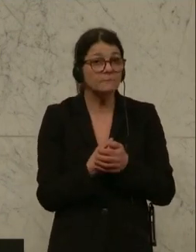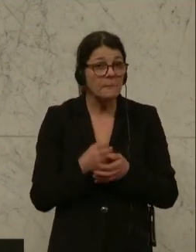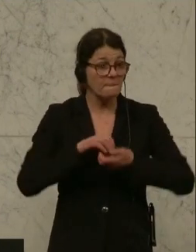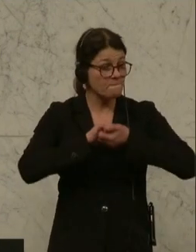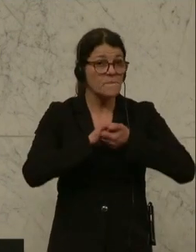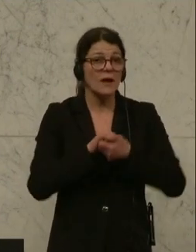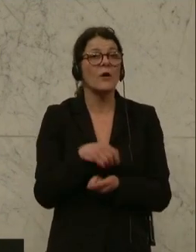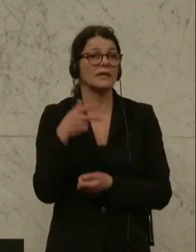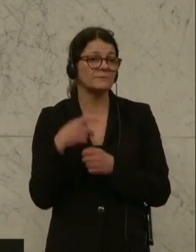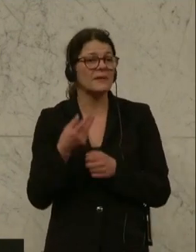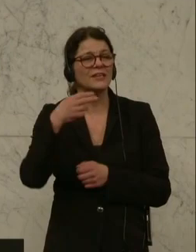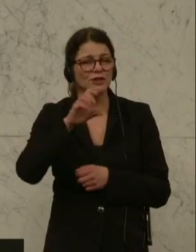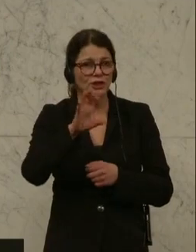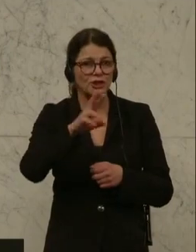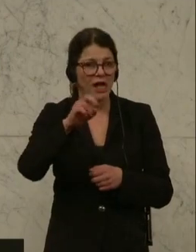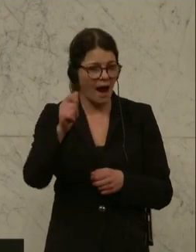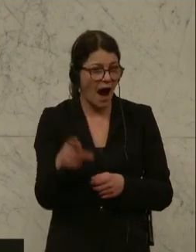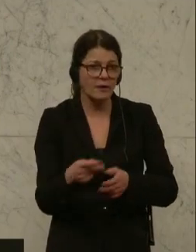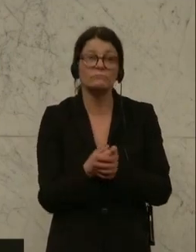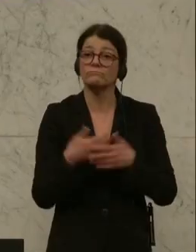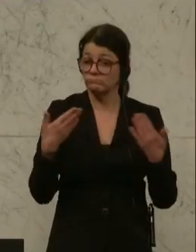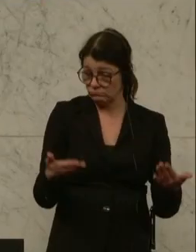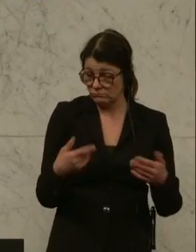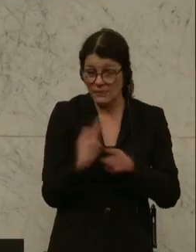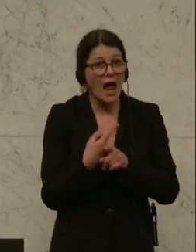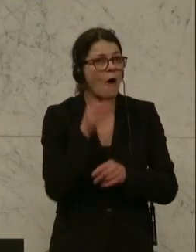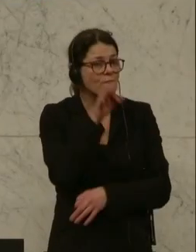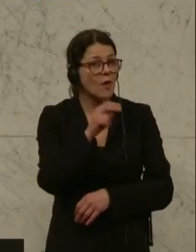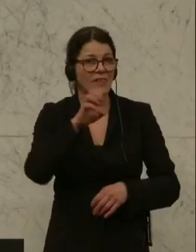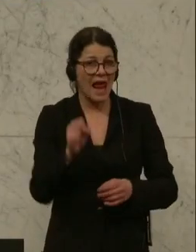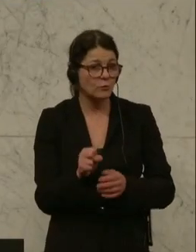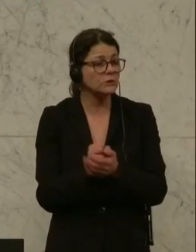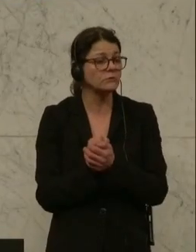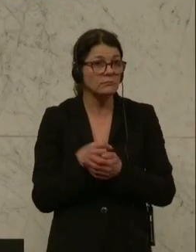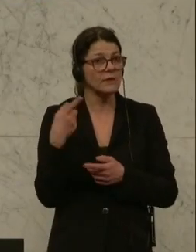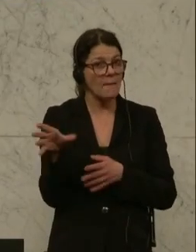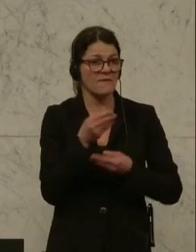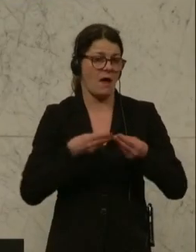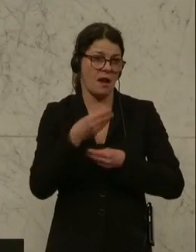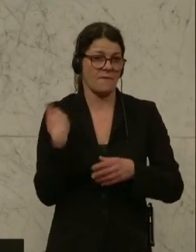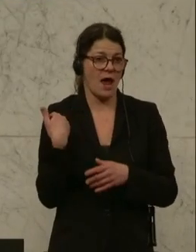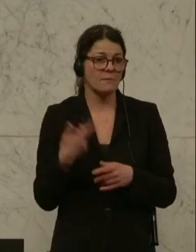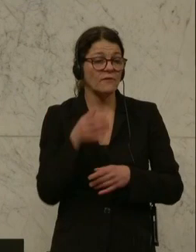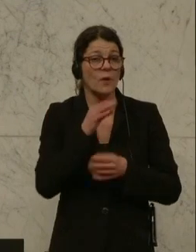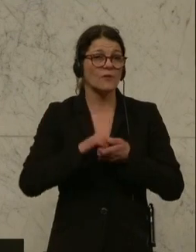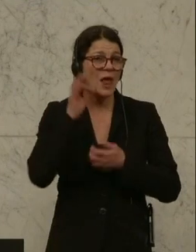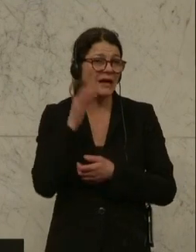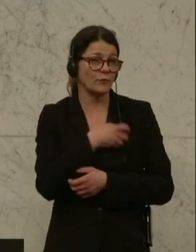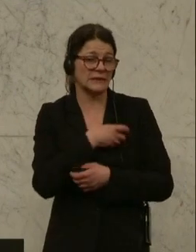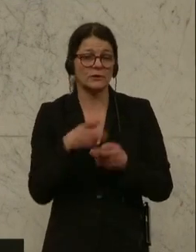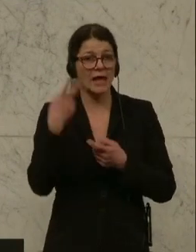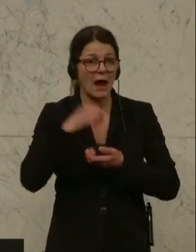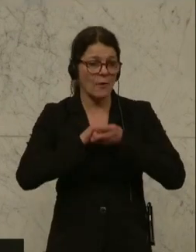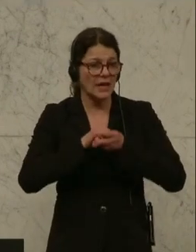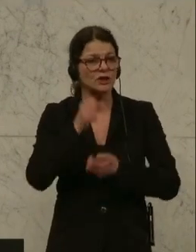Kollegen Nicki scherak der dieses auch für die Neos hier intensiv verhandelt hat bei der Frau Kollegin Fürst und beim